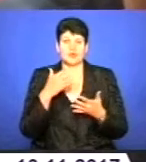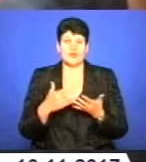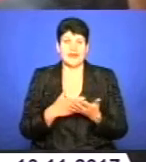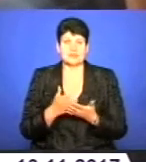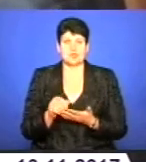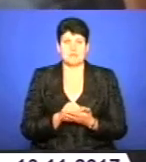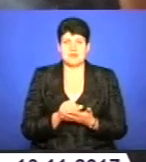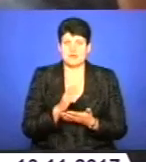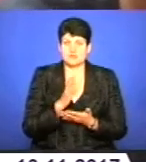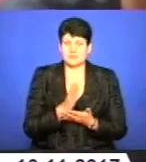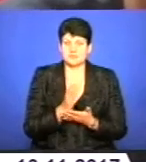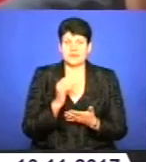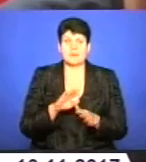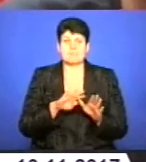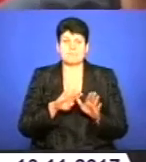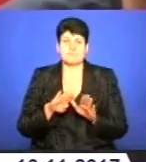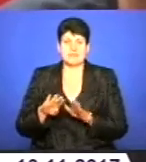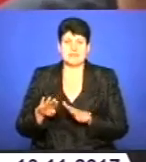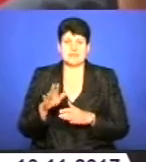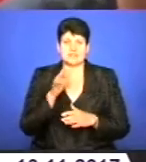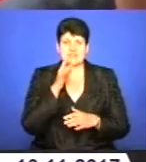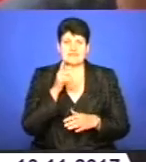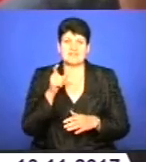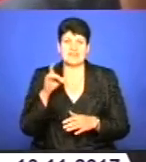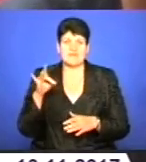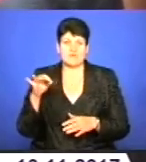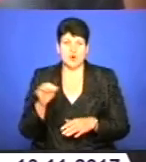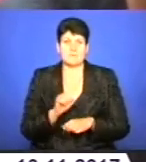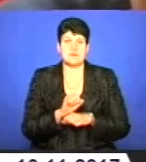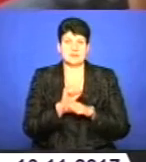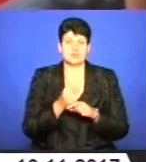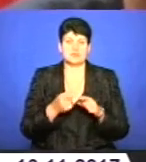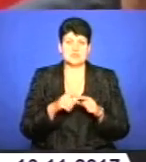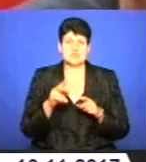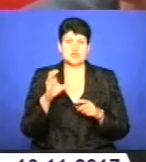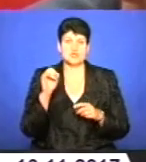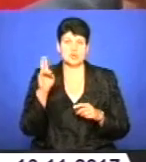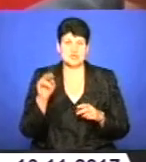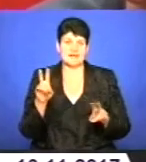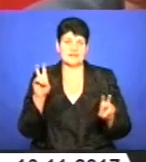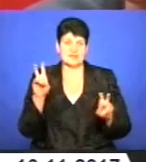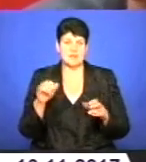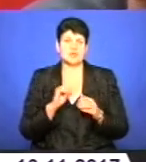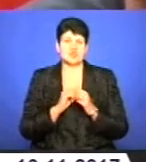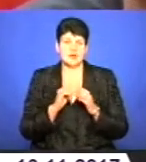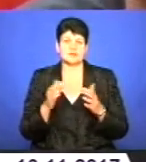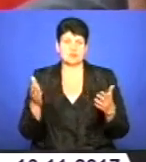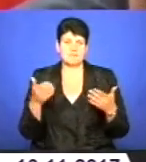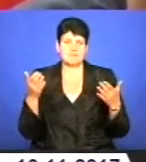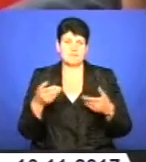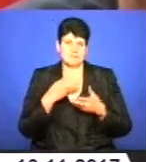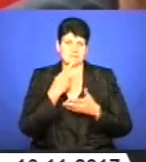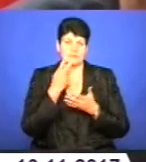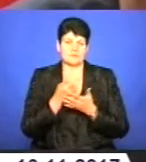матеріалу і, в принципі, після часів Євромайдану такі от соціальні теми часто піднімалися і вони